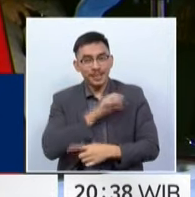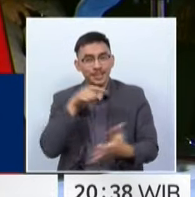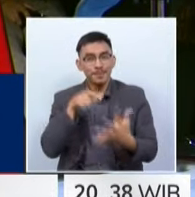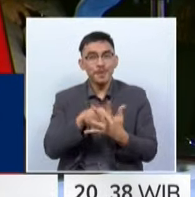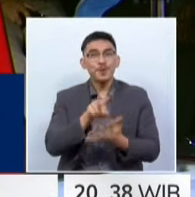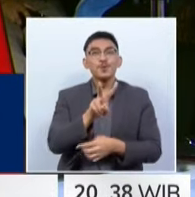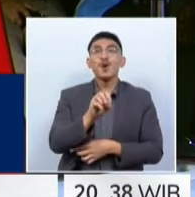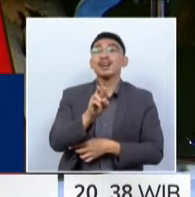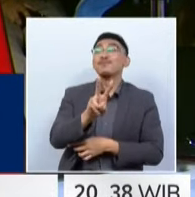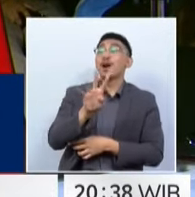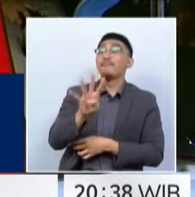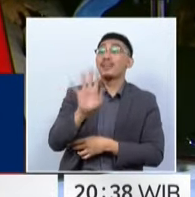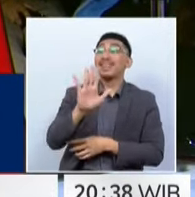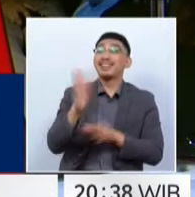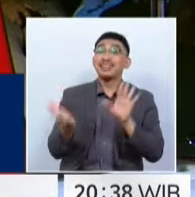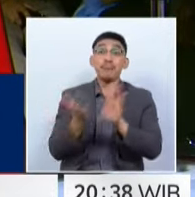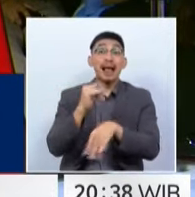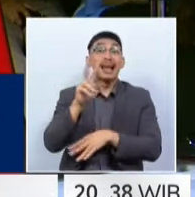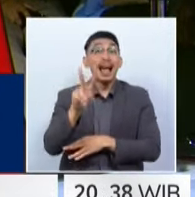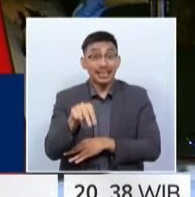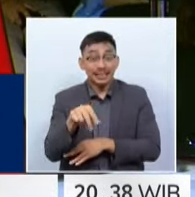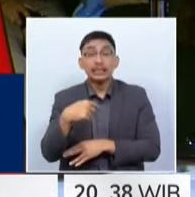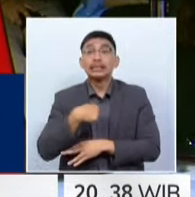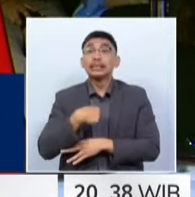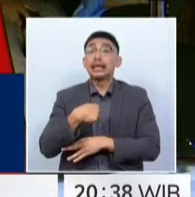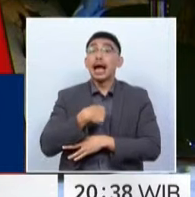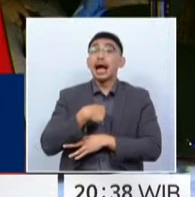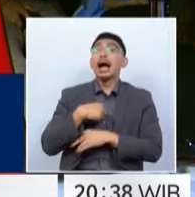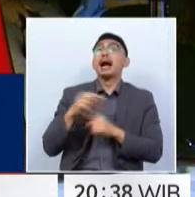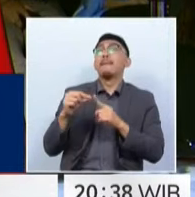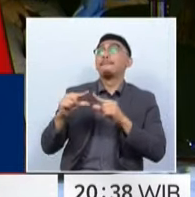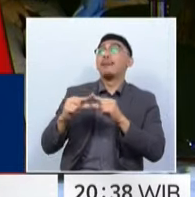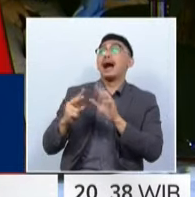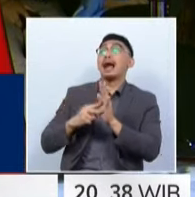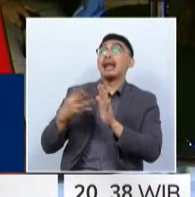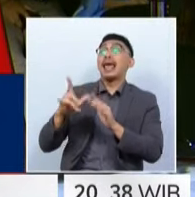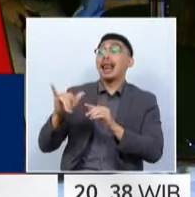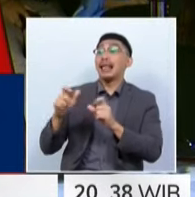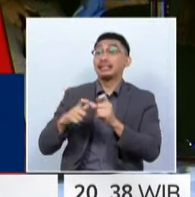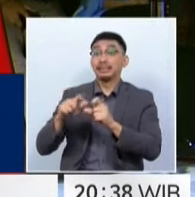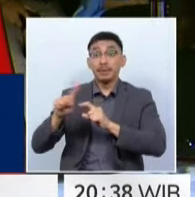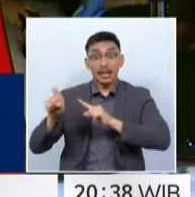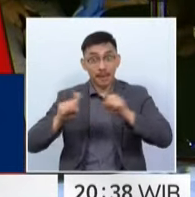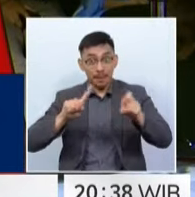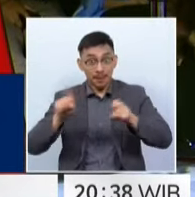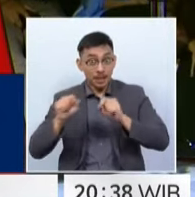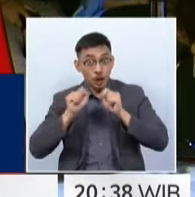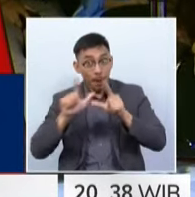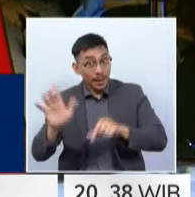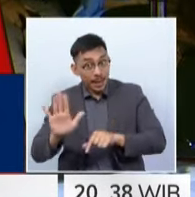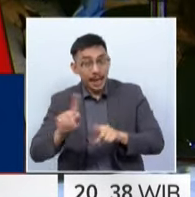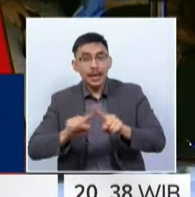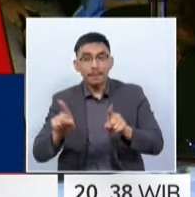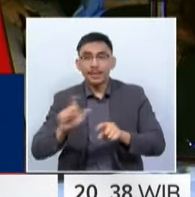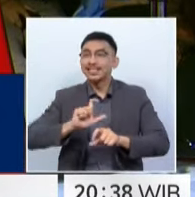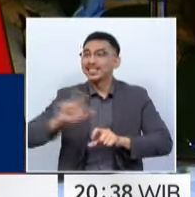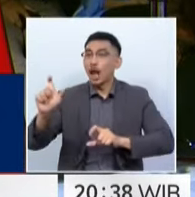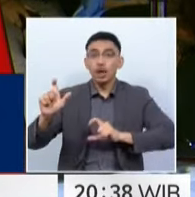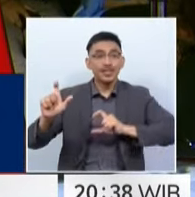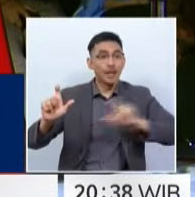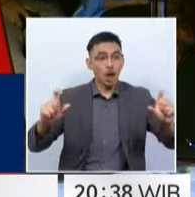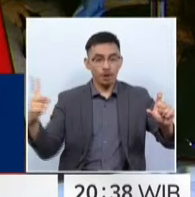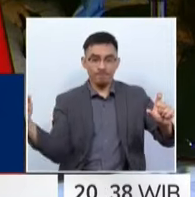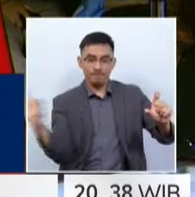terus kembali kali ini bukan majawab pertanyaan dari panelis tetapi pertanyaan dari antar calon Presiden akan ada tanya